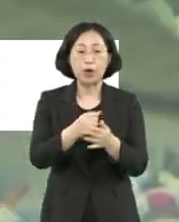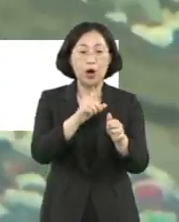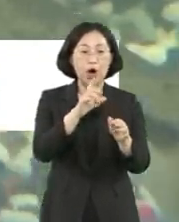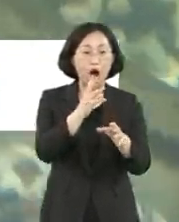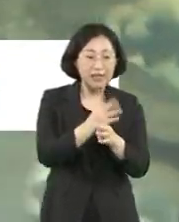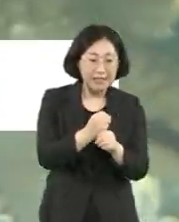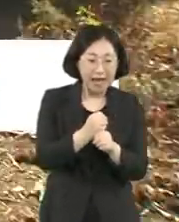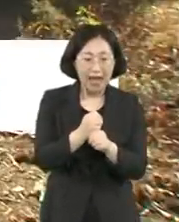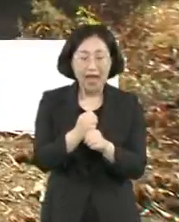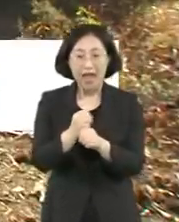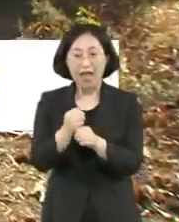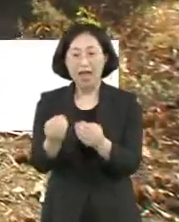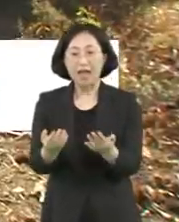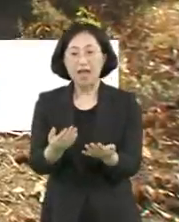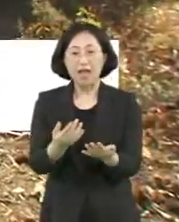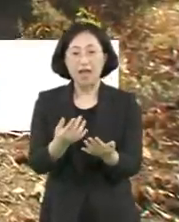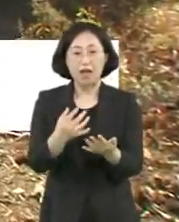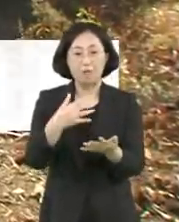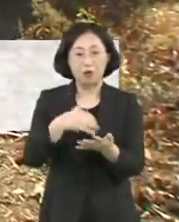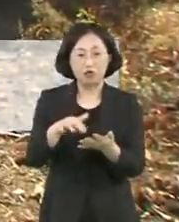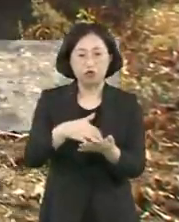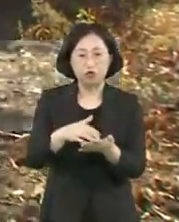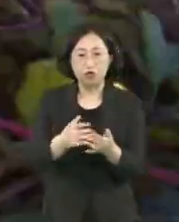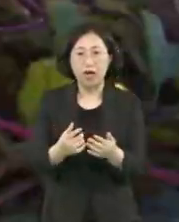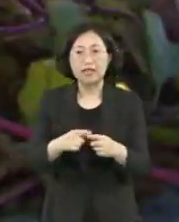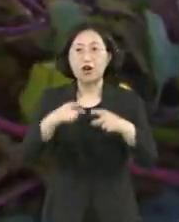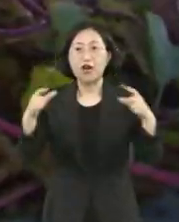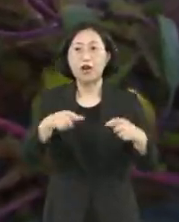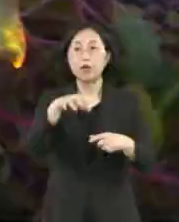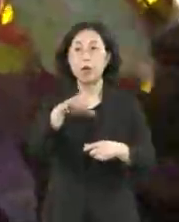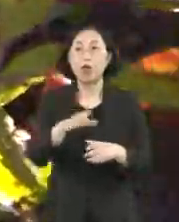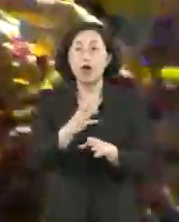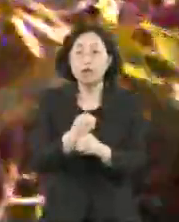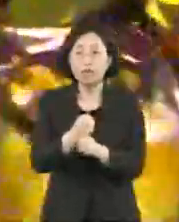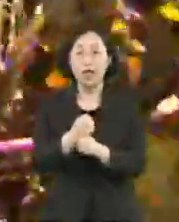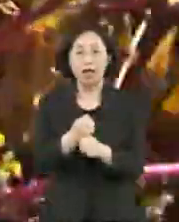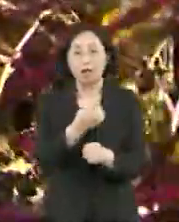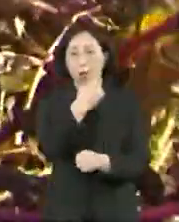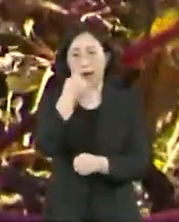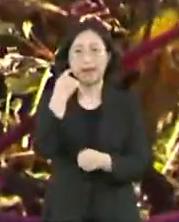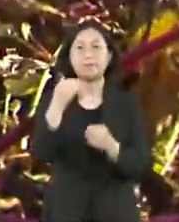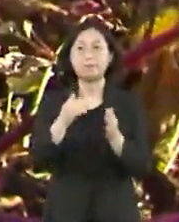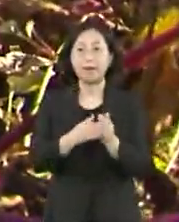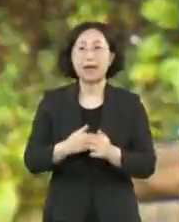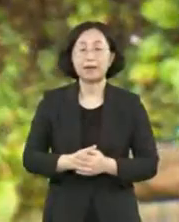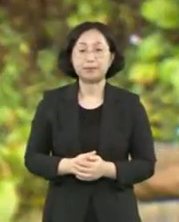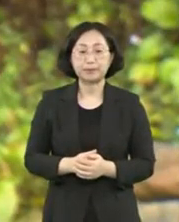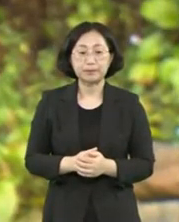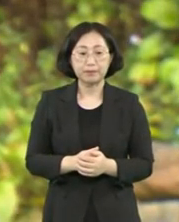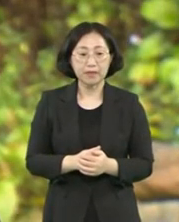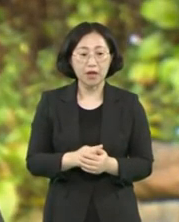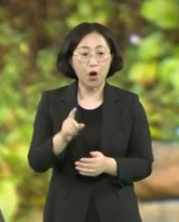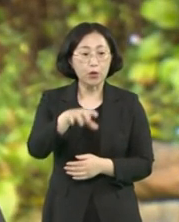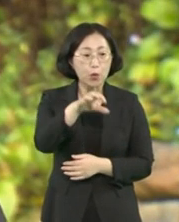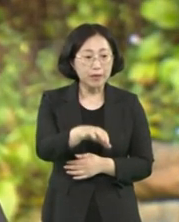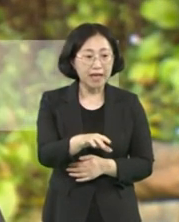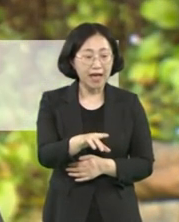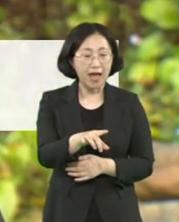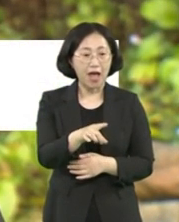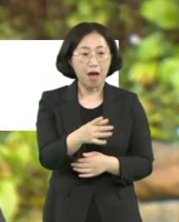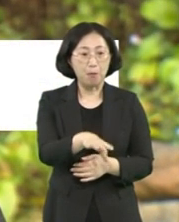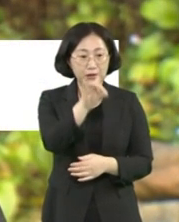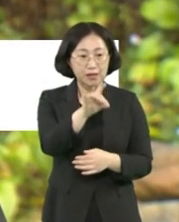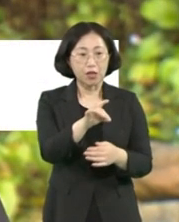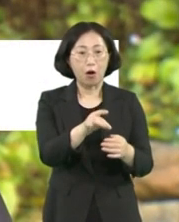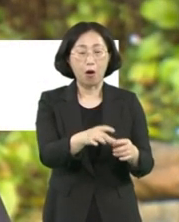등을 감안한 맞춤형 퇴치 전략을 마련하는 게 가능해졌습니다. 어느 지점이 초기 유입 지역이고 어느 지점이